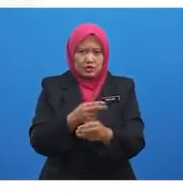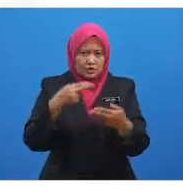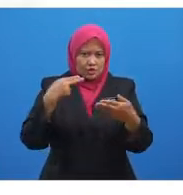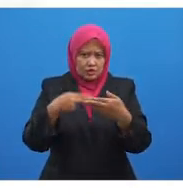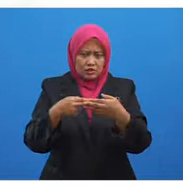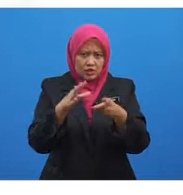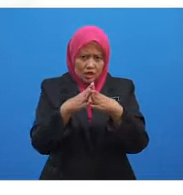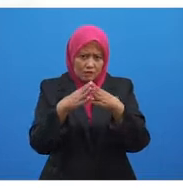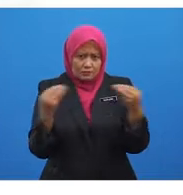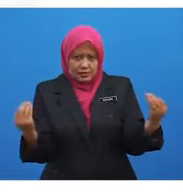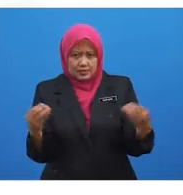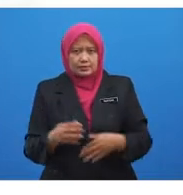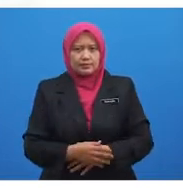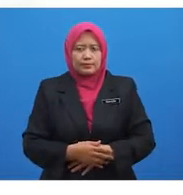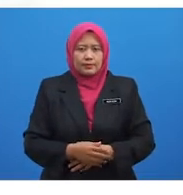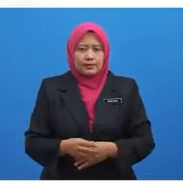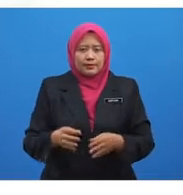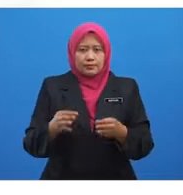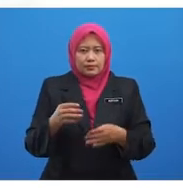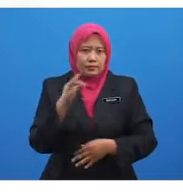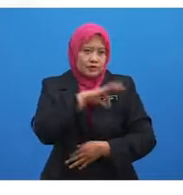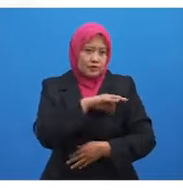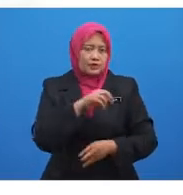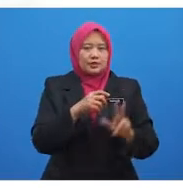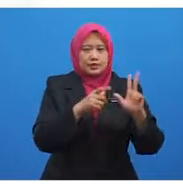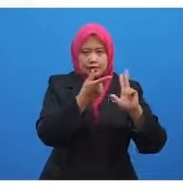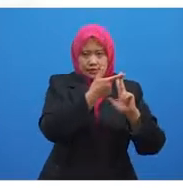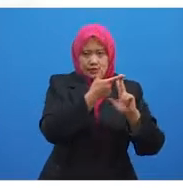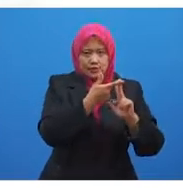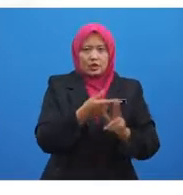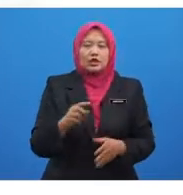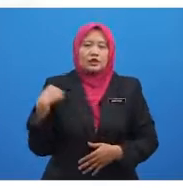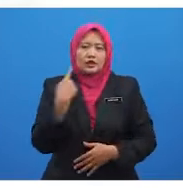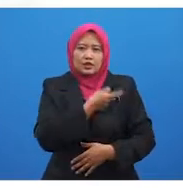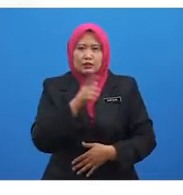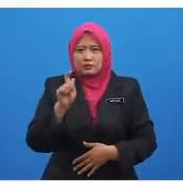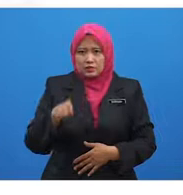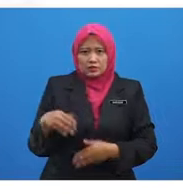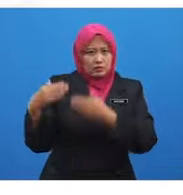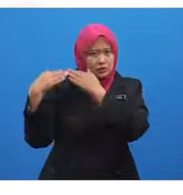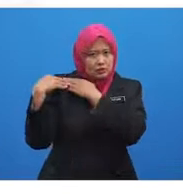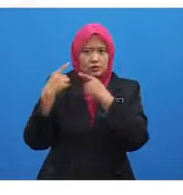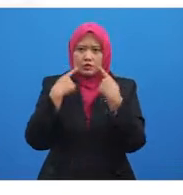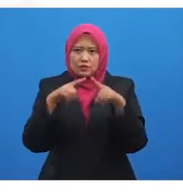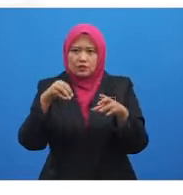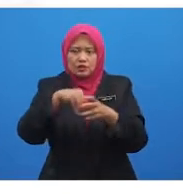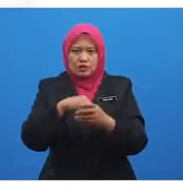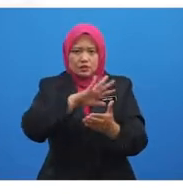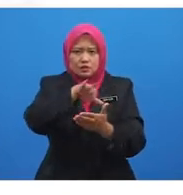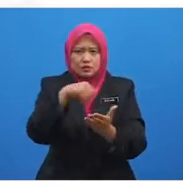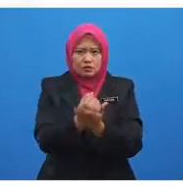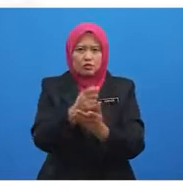Pengajaran yang terakhir ialah kita mestilah bertanggungjawab dalam semua tugasan yang kita